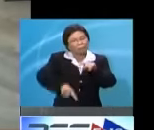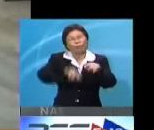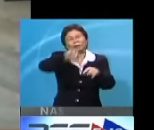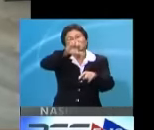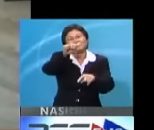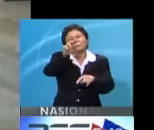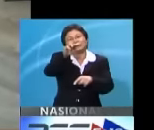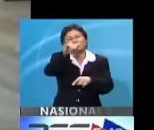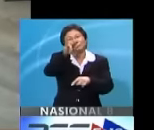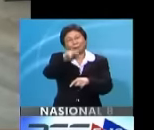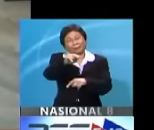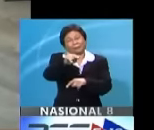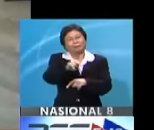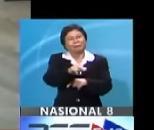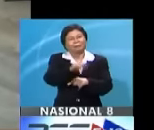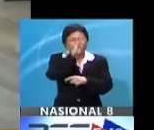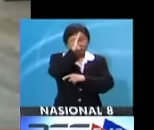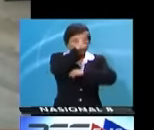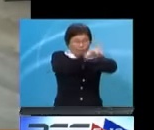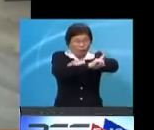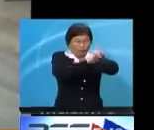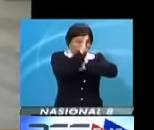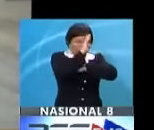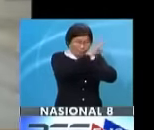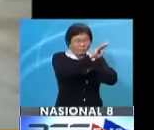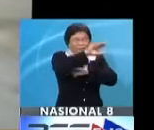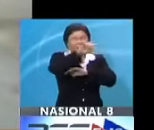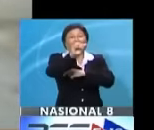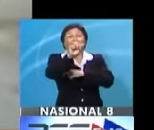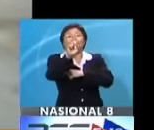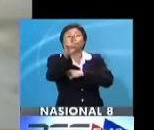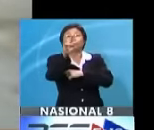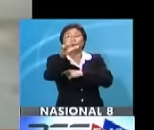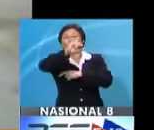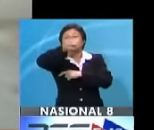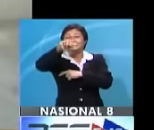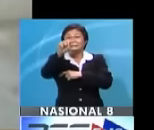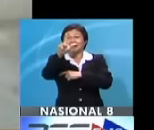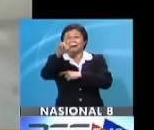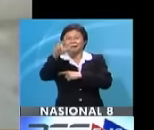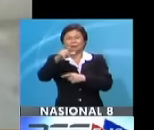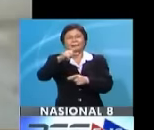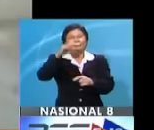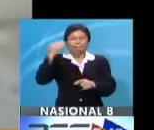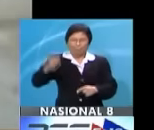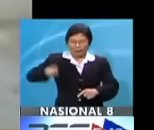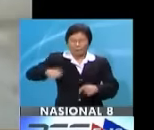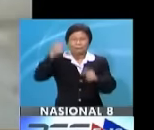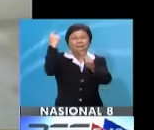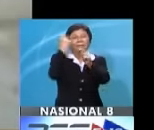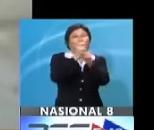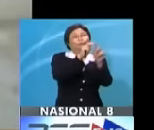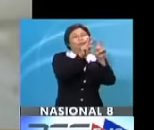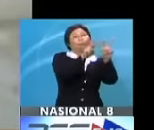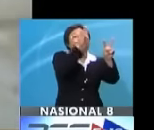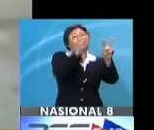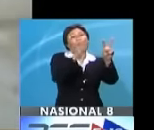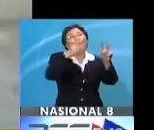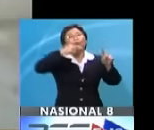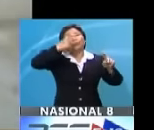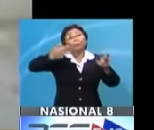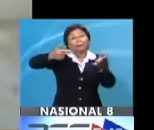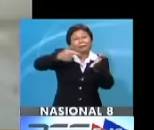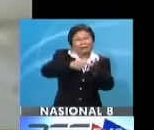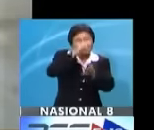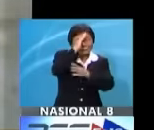dijamin. Pendakwaan dilakukan di hadapan Magistrate Abdul Jalil Salam Muhammad. Mahkamah menetapkan tarikh 22 Jun depan untuk sebutan semula.